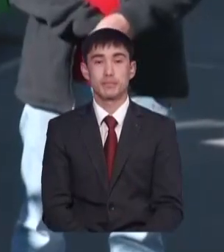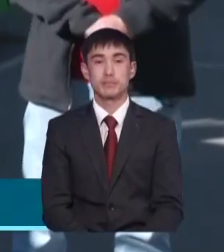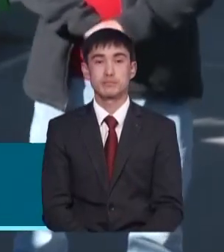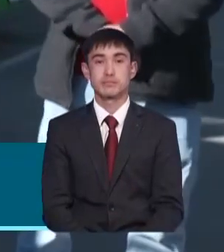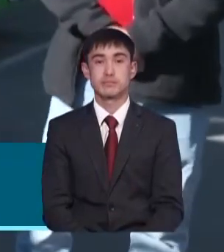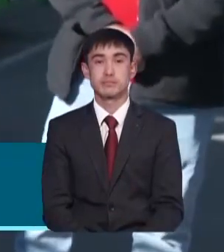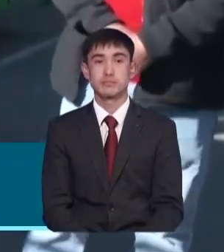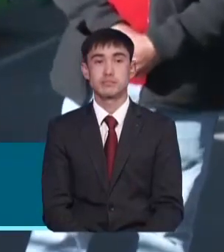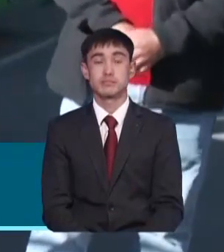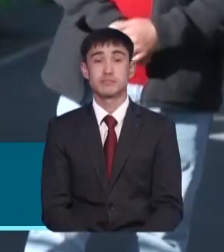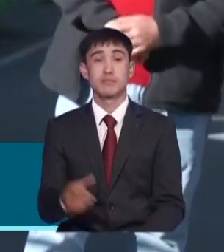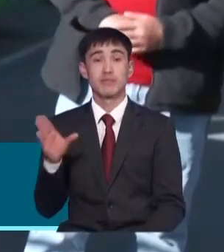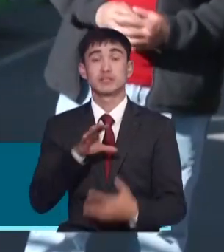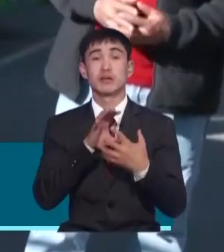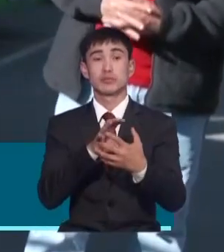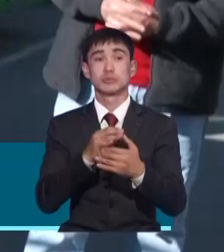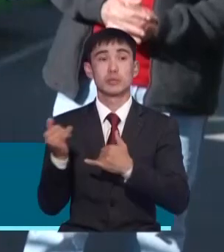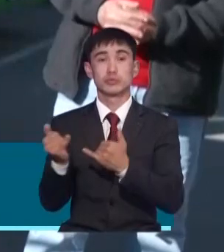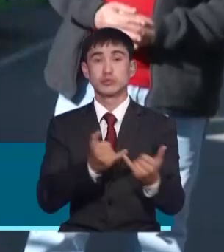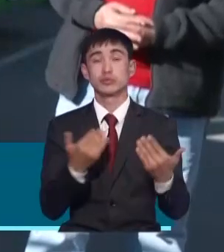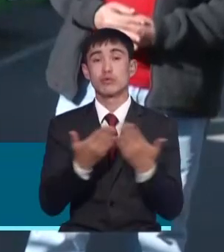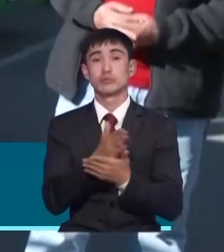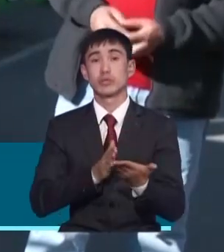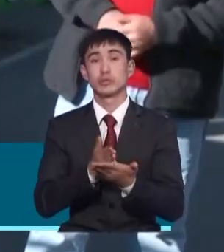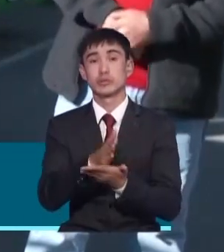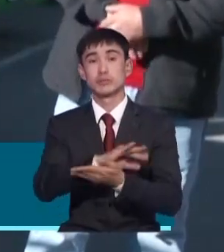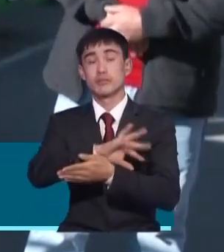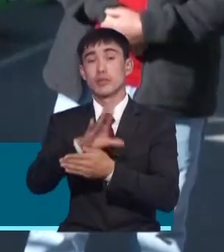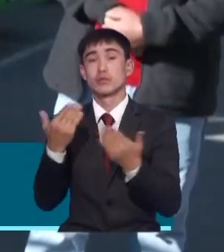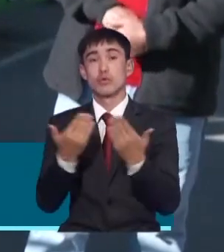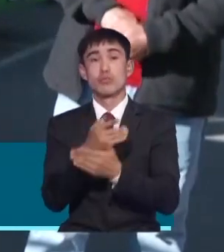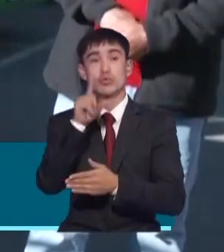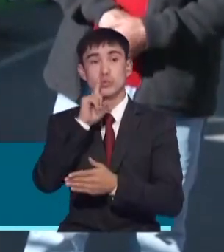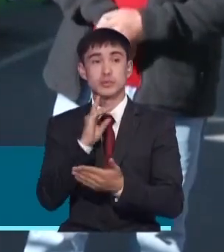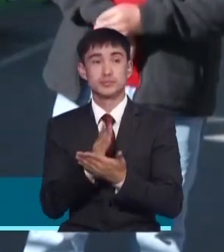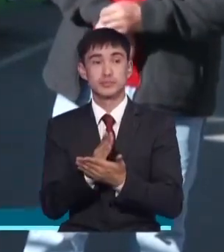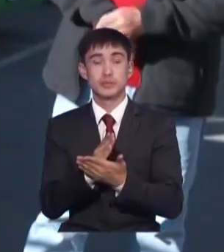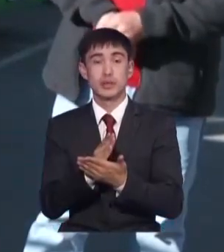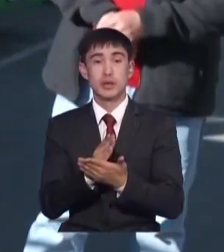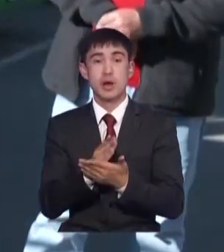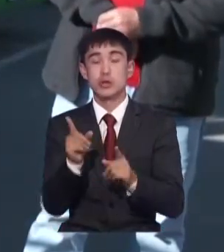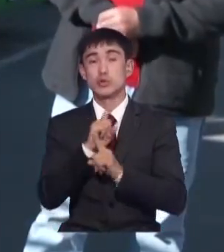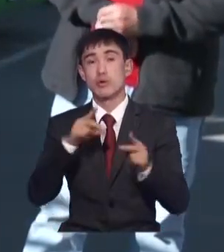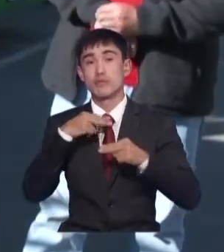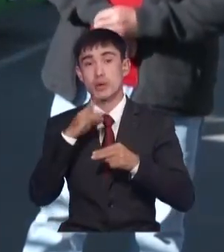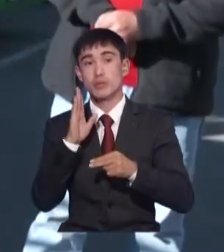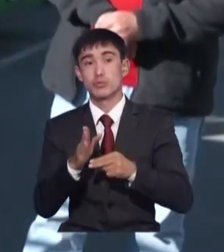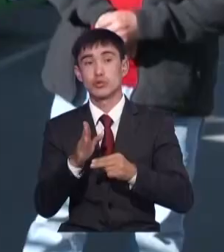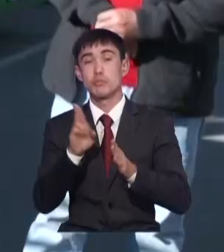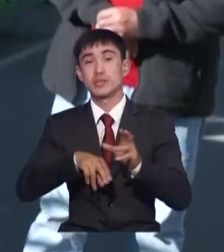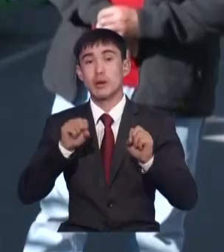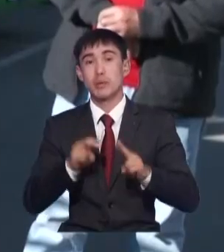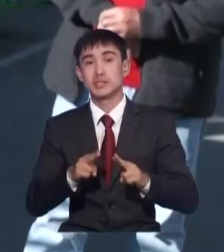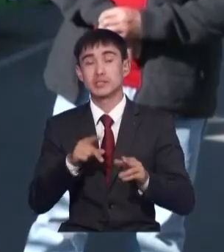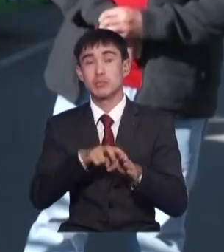245 номер. Все автобусы, обслуживающие новый маршрут, оснащены современными удобствами. Кроме того, особое внимание будет уделено